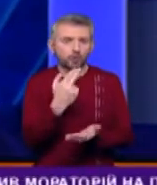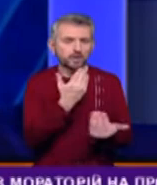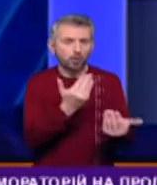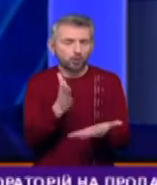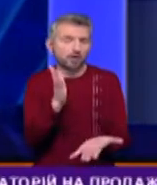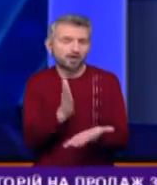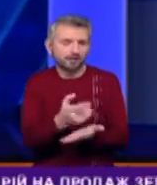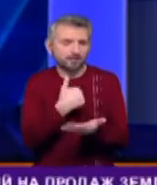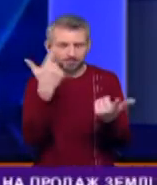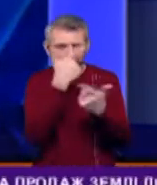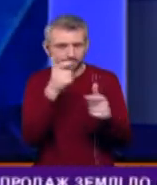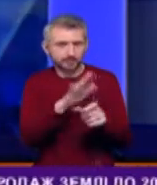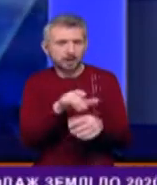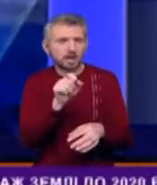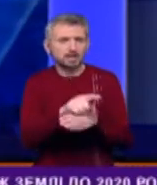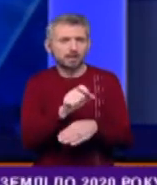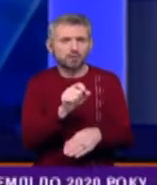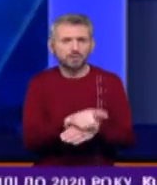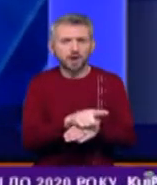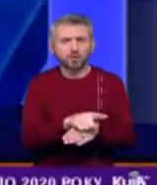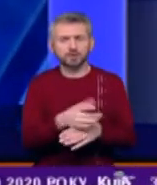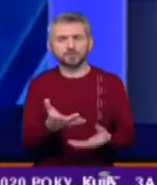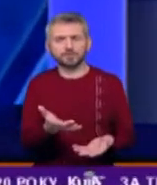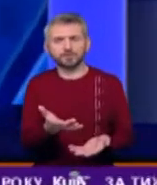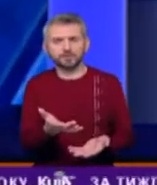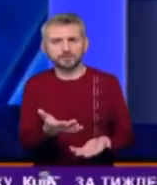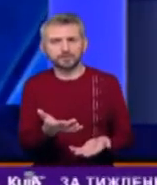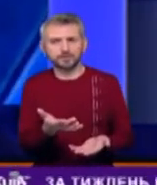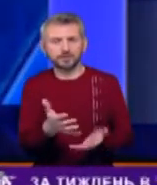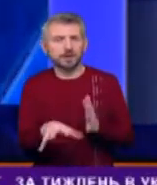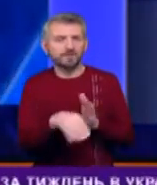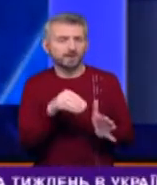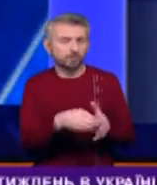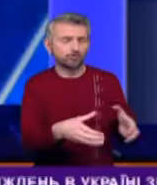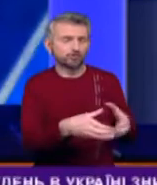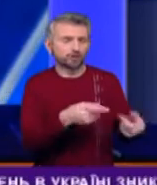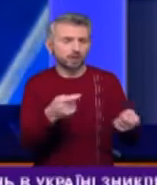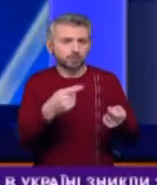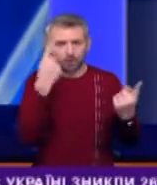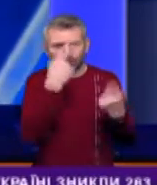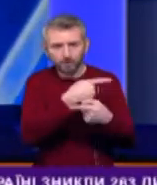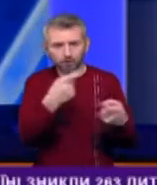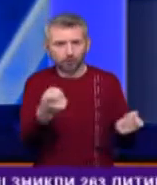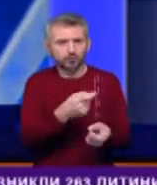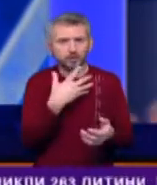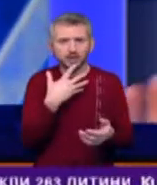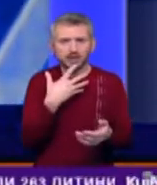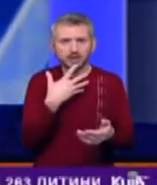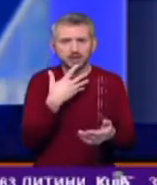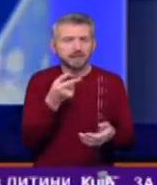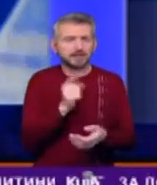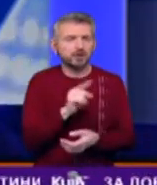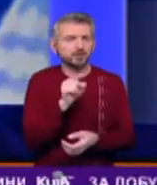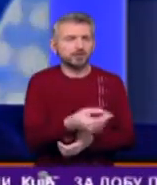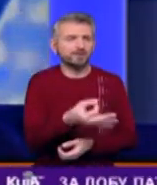тому що замовляють, скажімо, там виборчі штаби і оприлюднюють її те, що